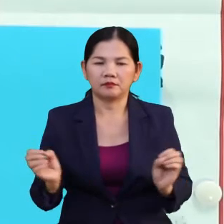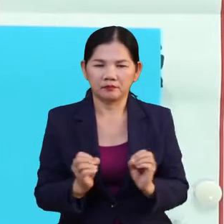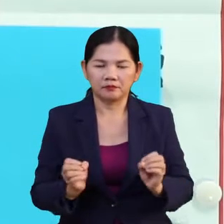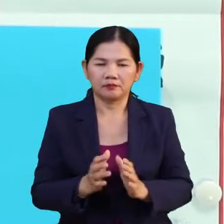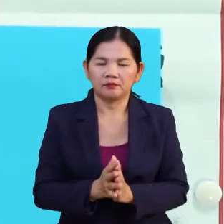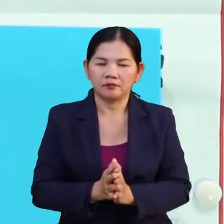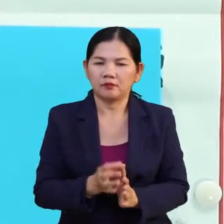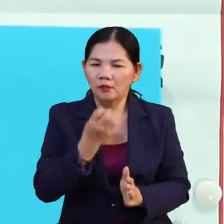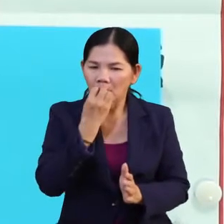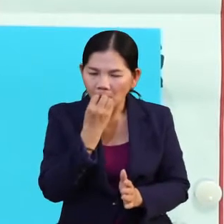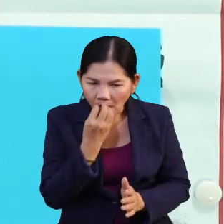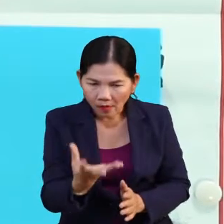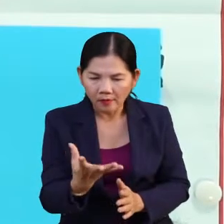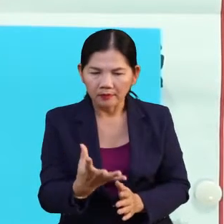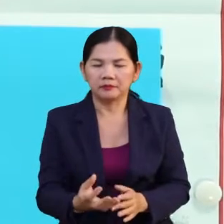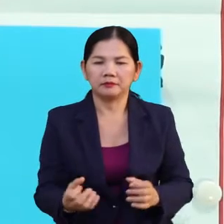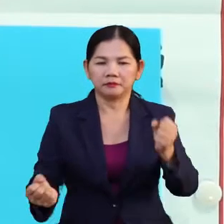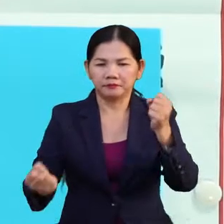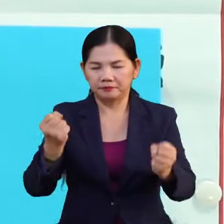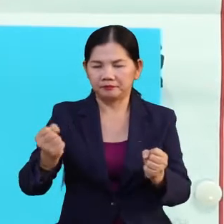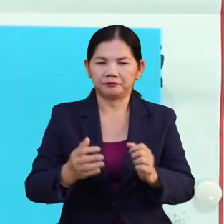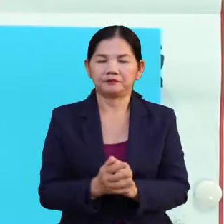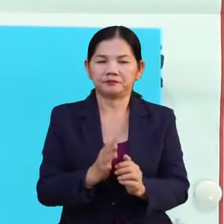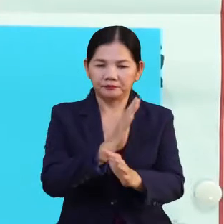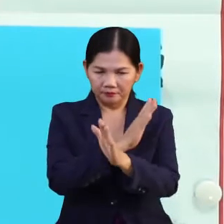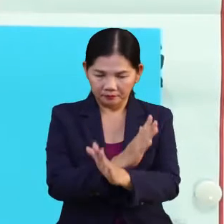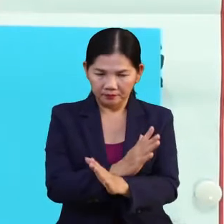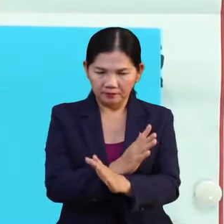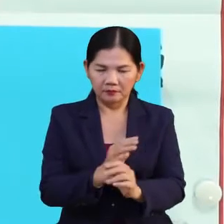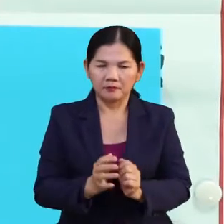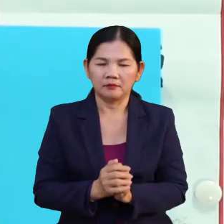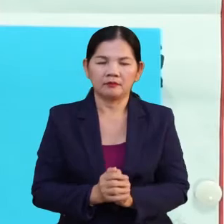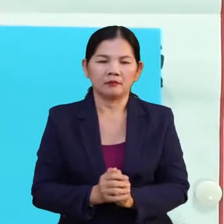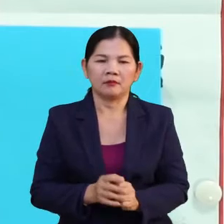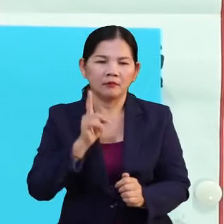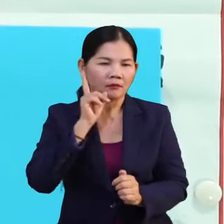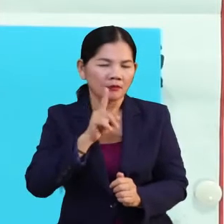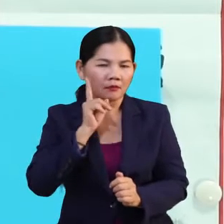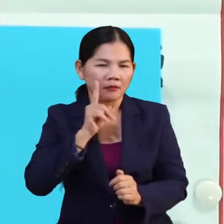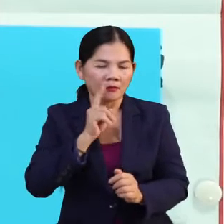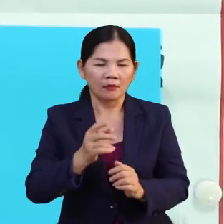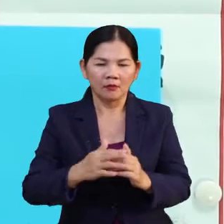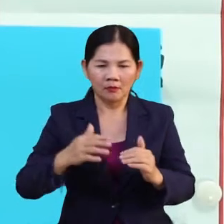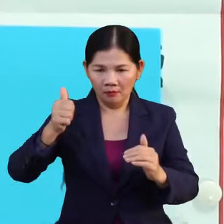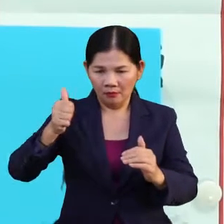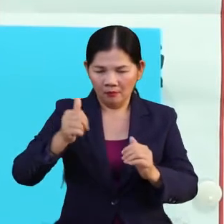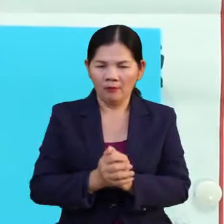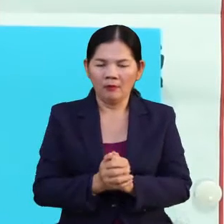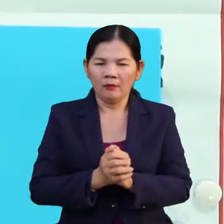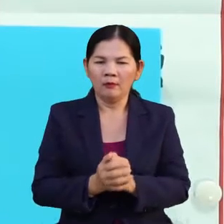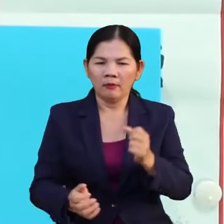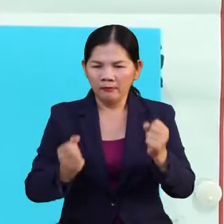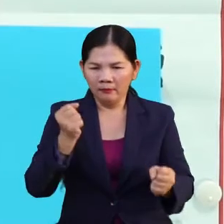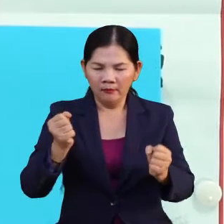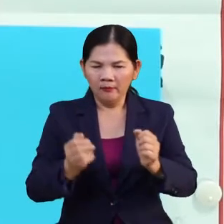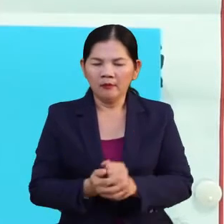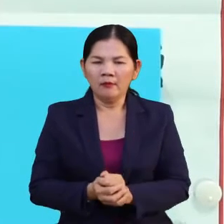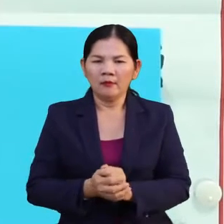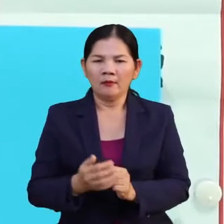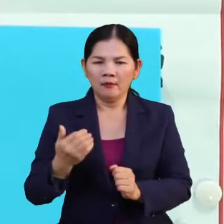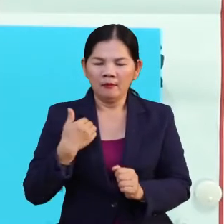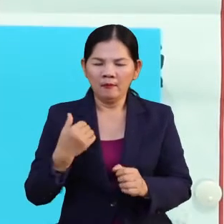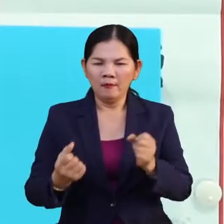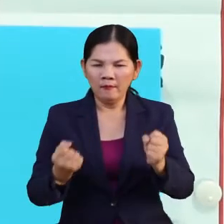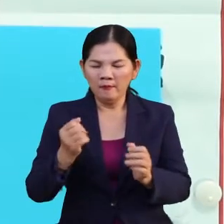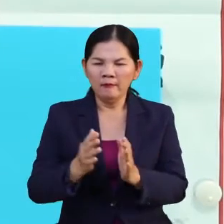កូនមិនត្រូវខកស្ដោះនៅក្នុងឡានដែរមែនទេចាការដែលមិនធ្វើបែបនេះគឺជាគំរូល្អណាពេលជិះរថយន្តចាអញ្ចឹងអ្នកគ្រូជា